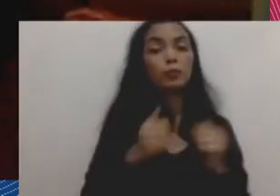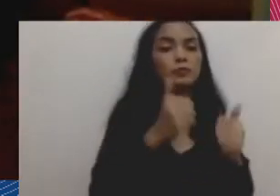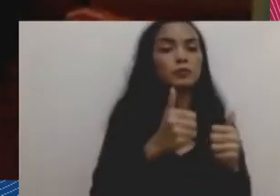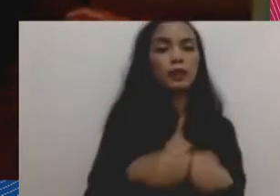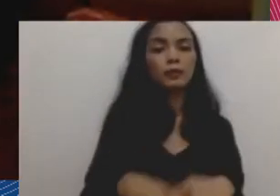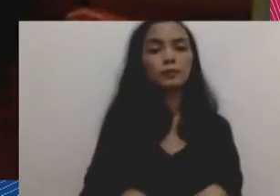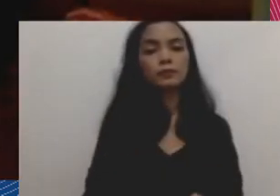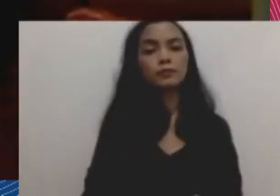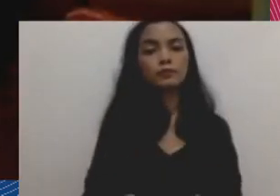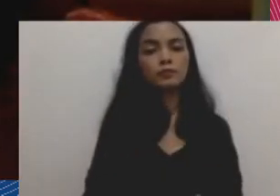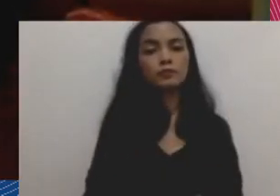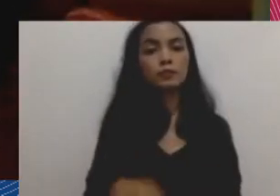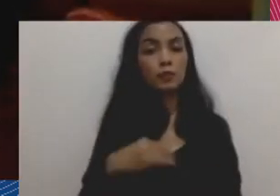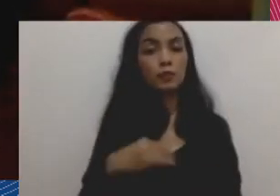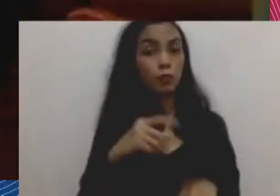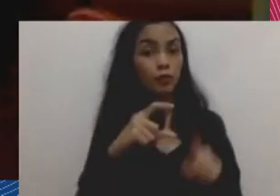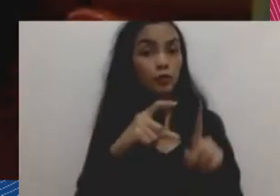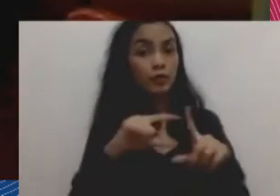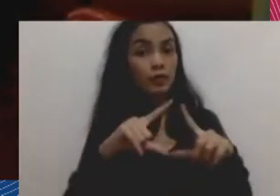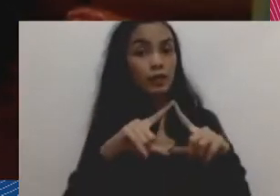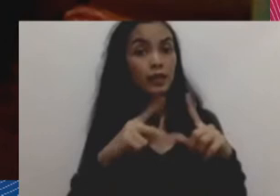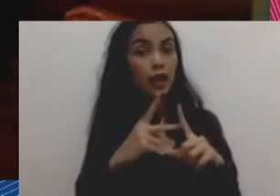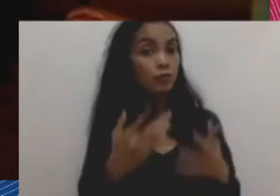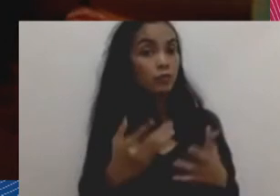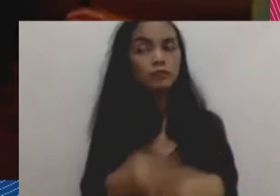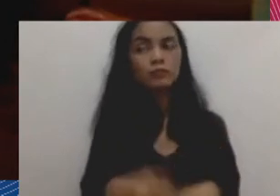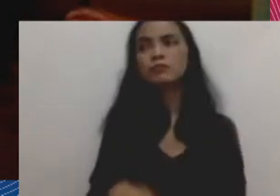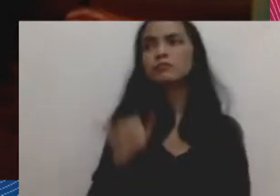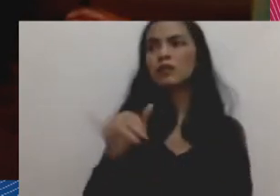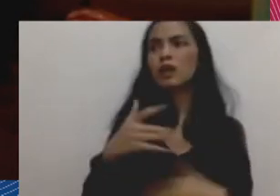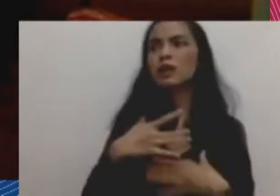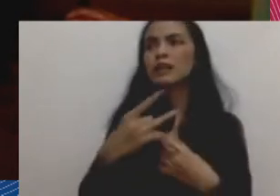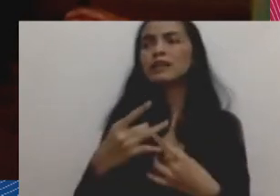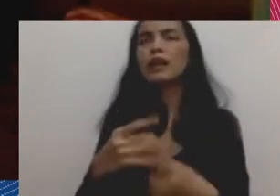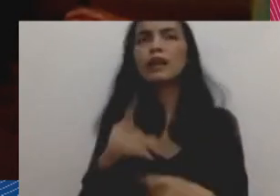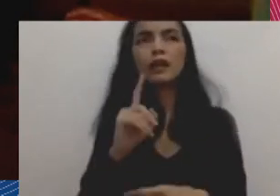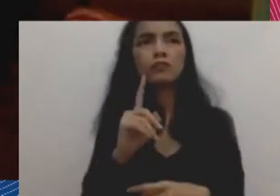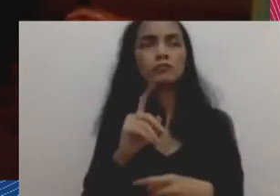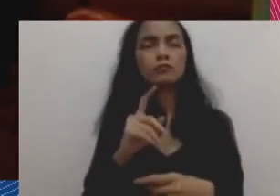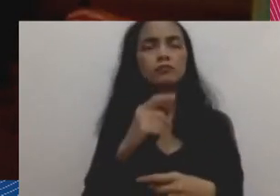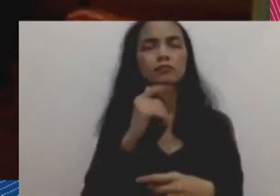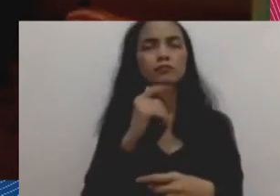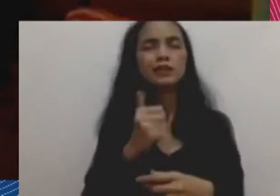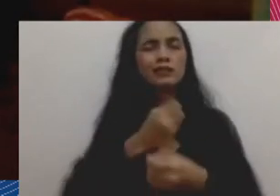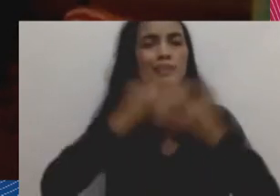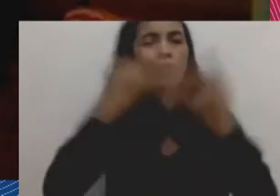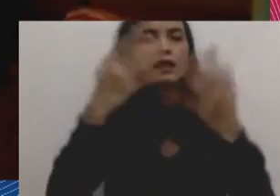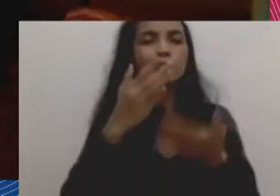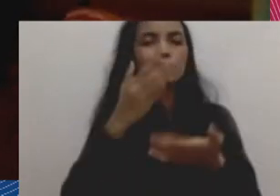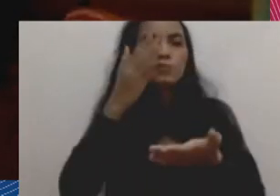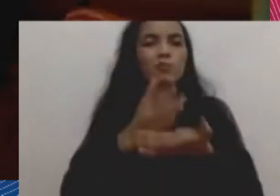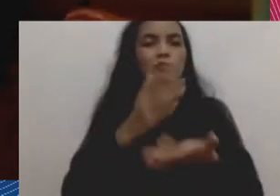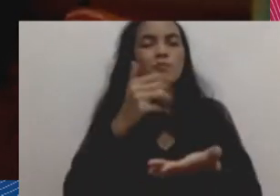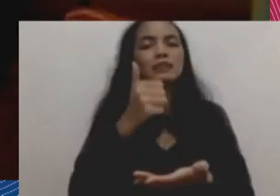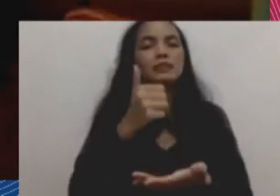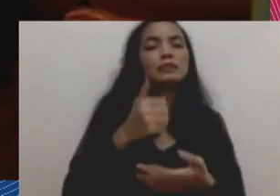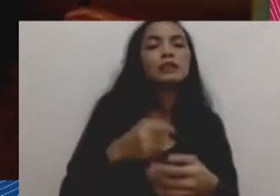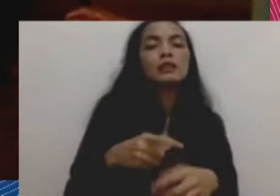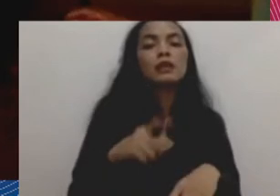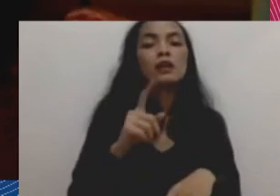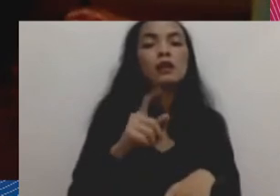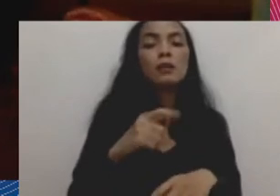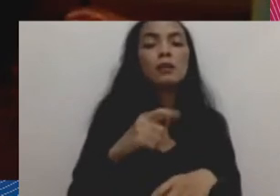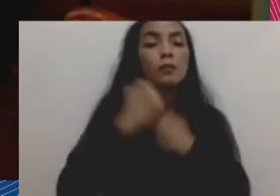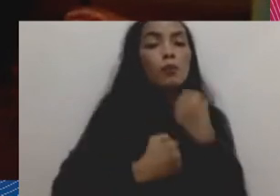tertarik bagaimana kita memastikannya, artinya perjuangan perempuan dalam politik ketika dia